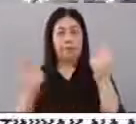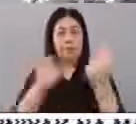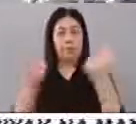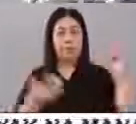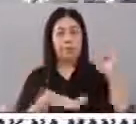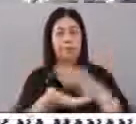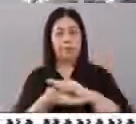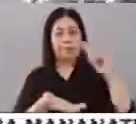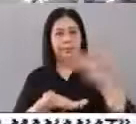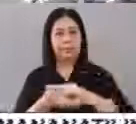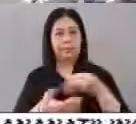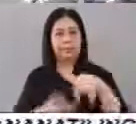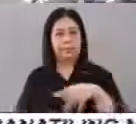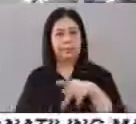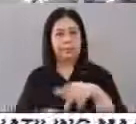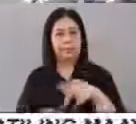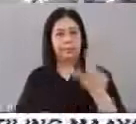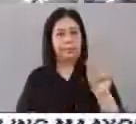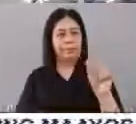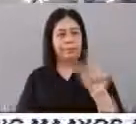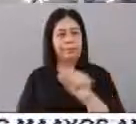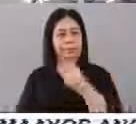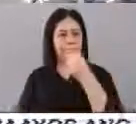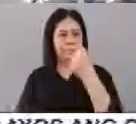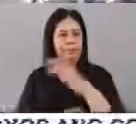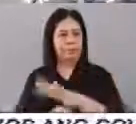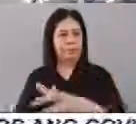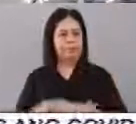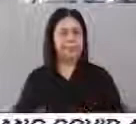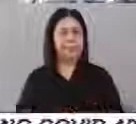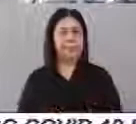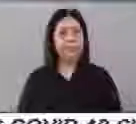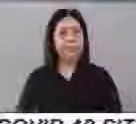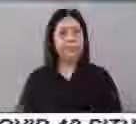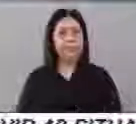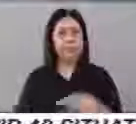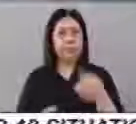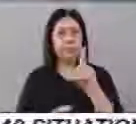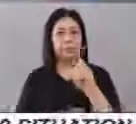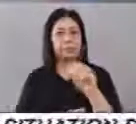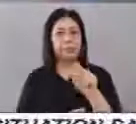lamang sa mahigit 24 million mula sa dating mahigit 109 million.